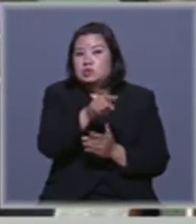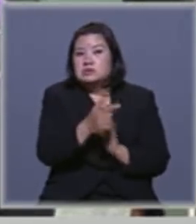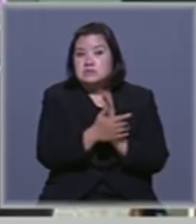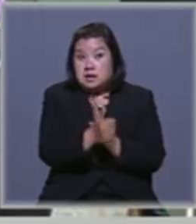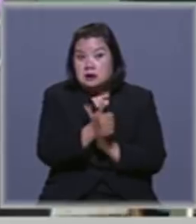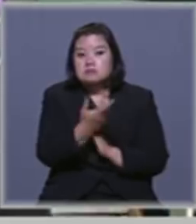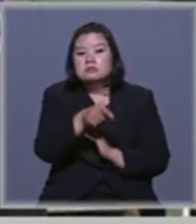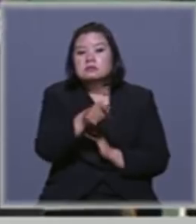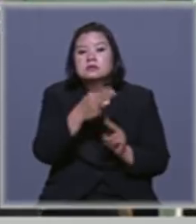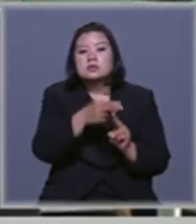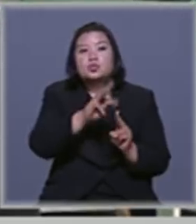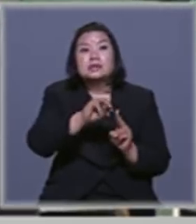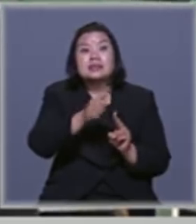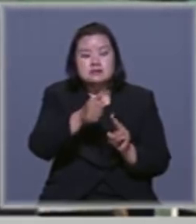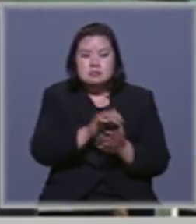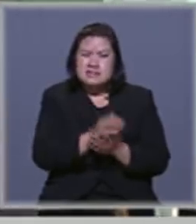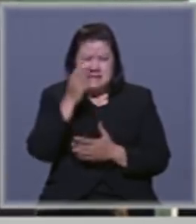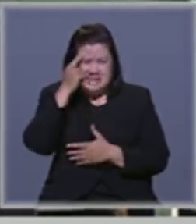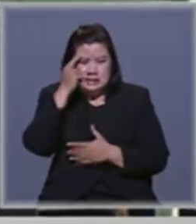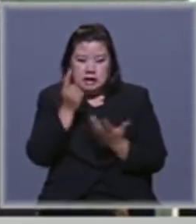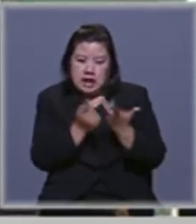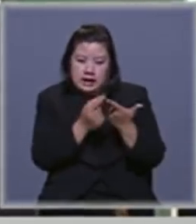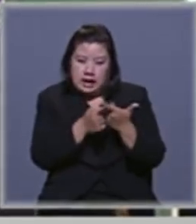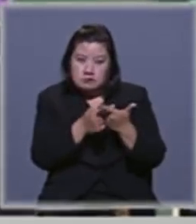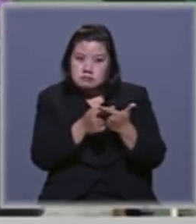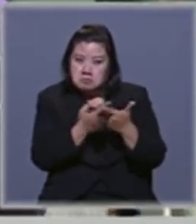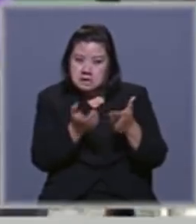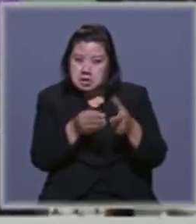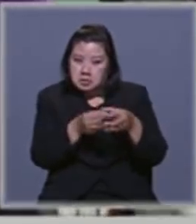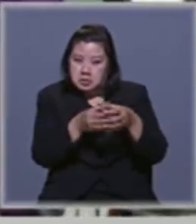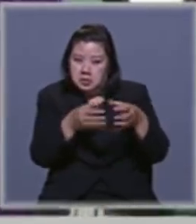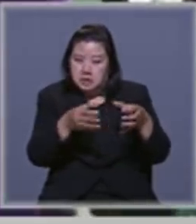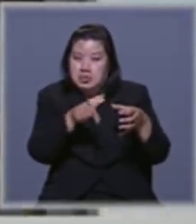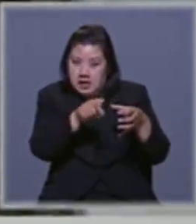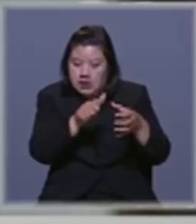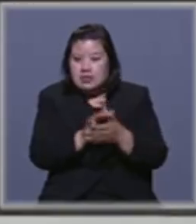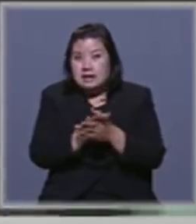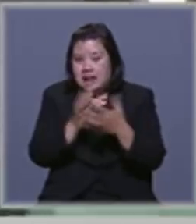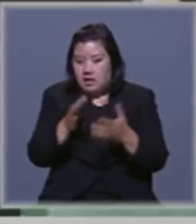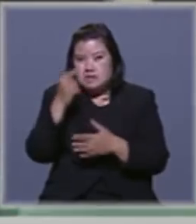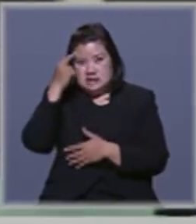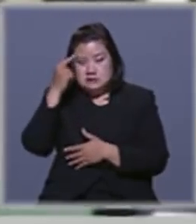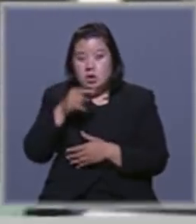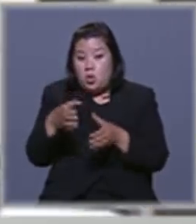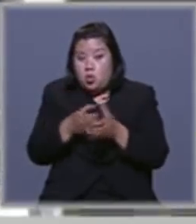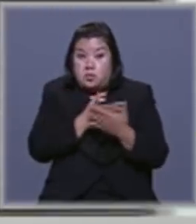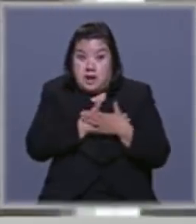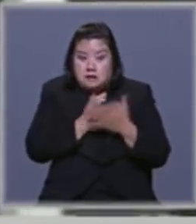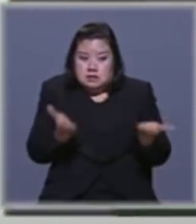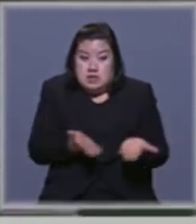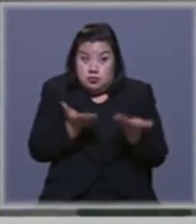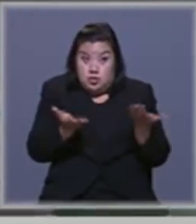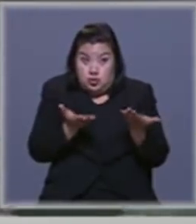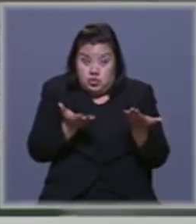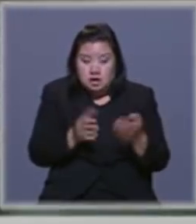พื่อไทยเนี่ยจะได้เพิ่มขึ้นหรือเปล่าอาจารย์พิชิตเชื่อว่าเพื่อไทยเนี่ยยังได้คะแนนเสียงของตัวเองอย่างเดิมแต่คะแนนที่จะ